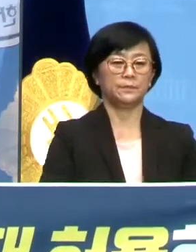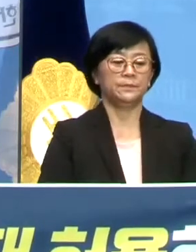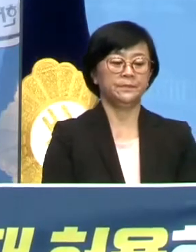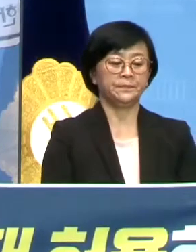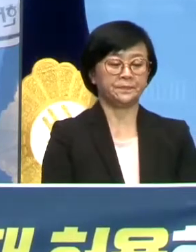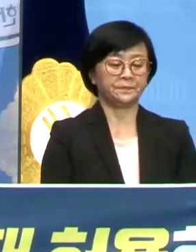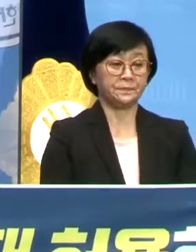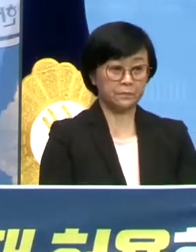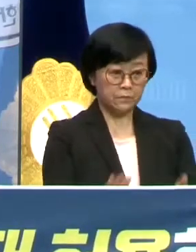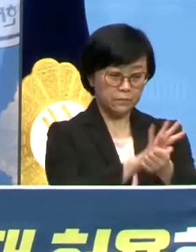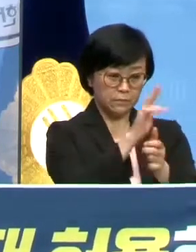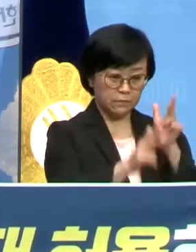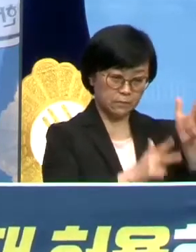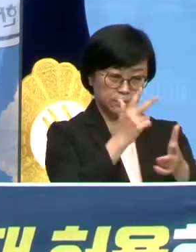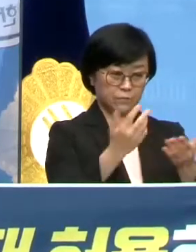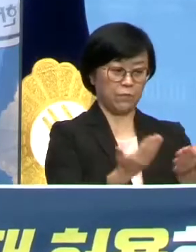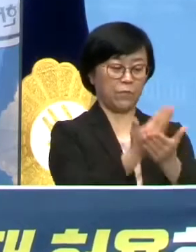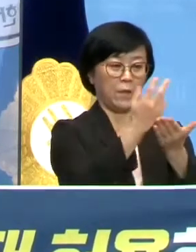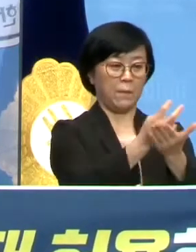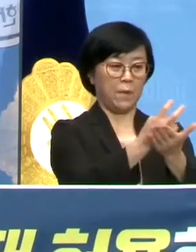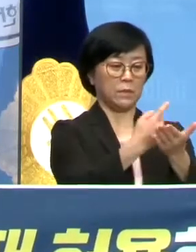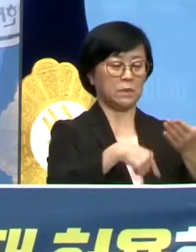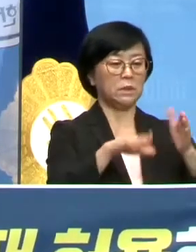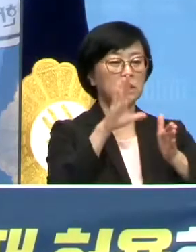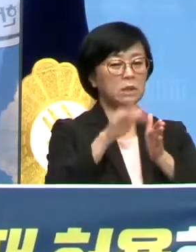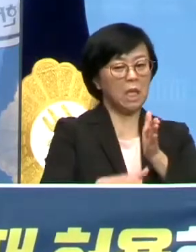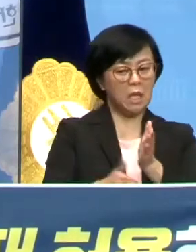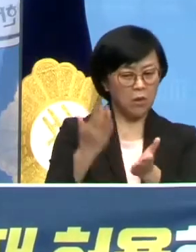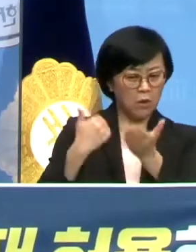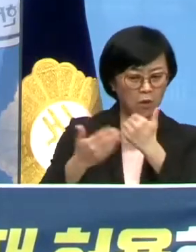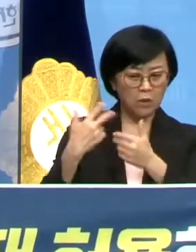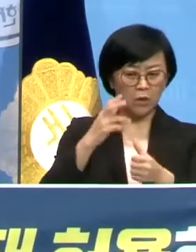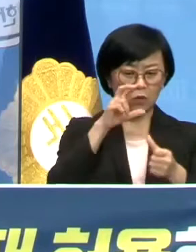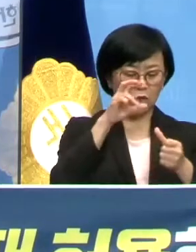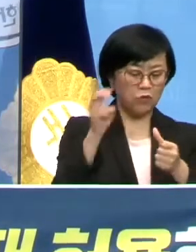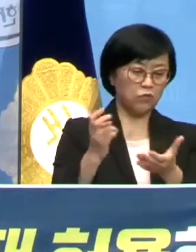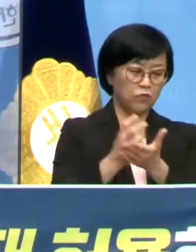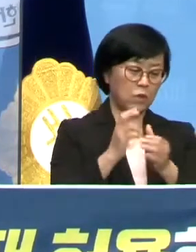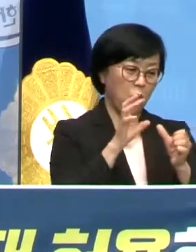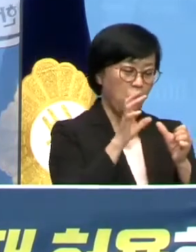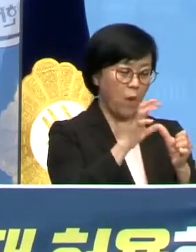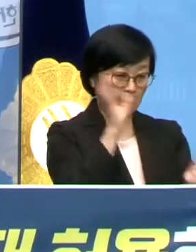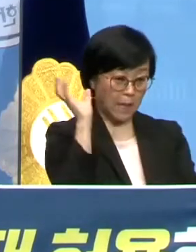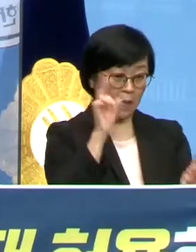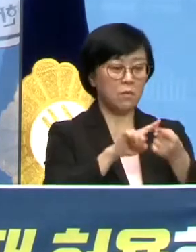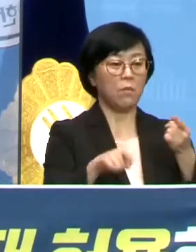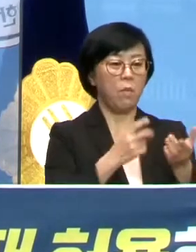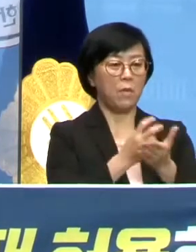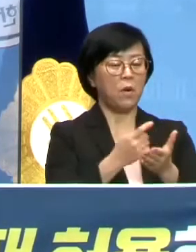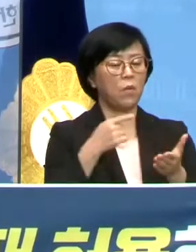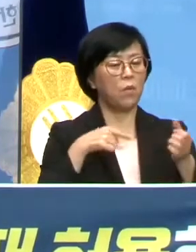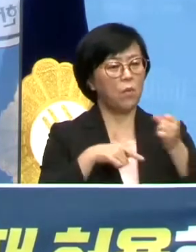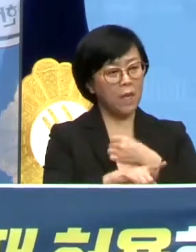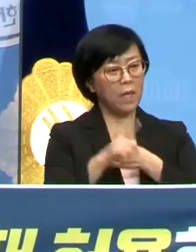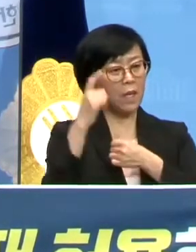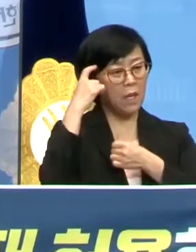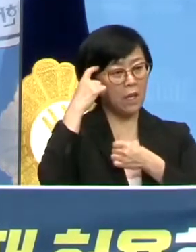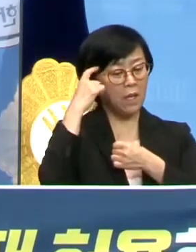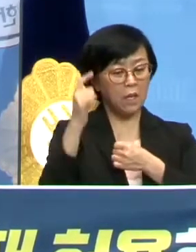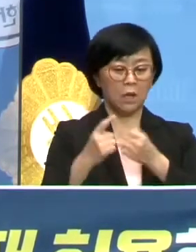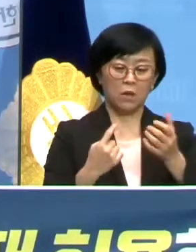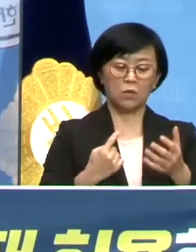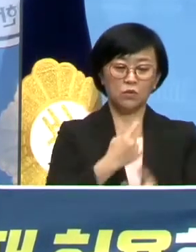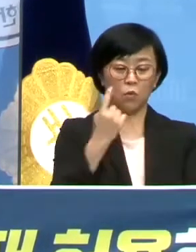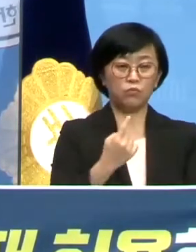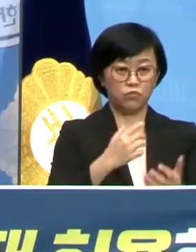따라서 서비스 산업 발전 기본 법은 아주 시대착오적인 규제 완화 법안 입니다 대체 어떤 이유로 촛불 혁명으로 탄생한